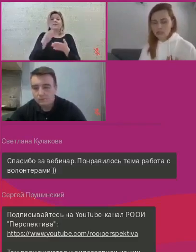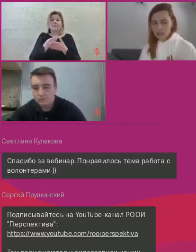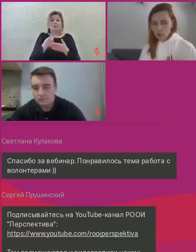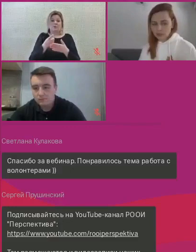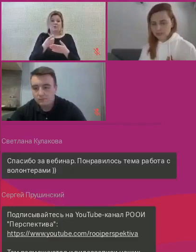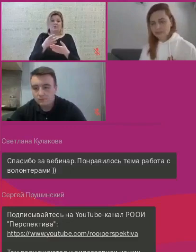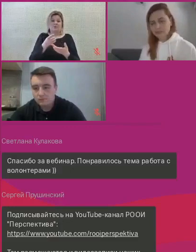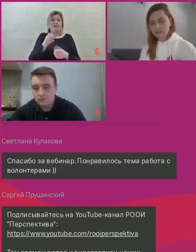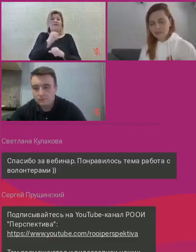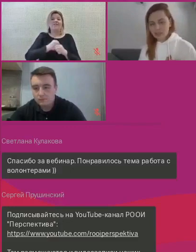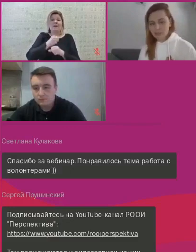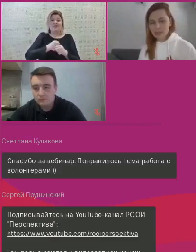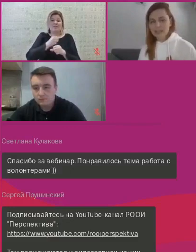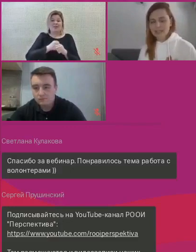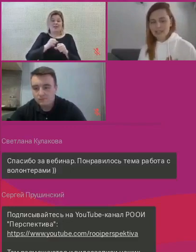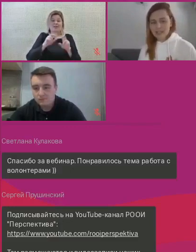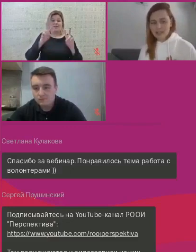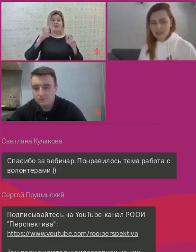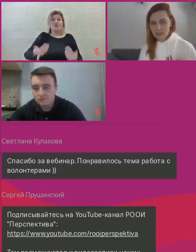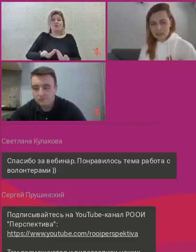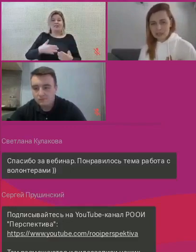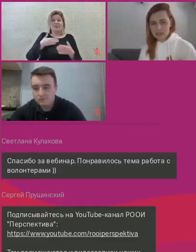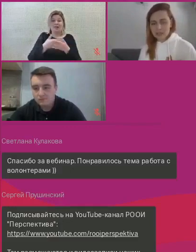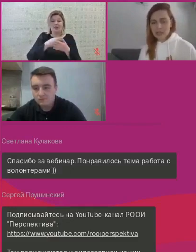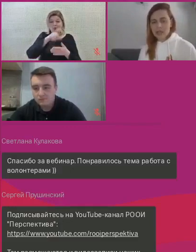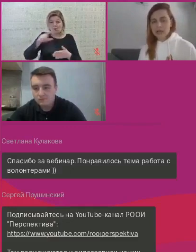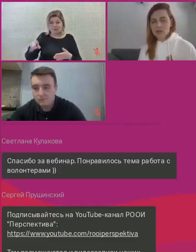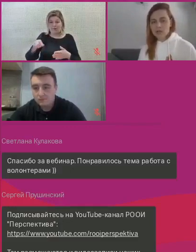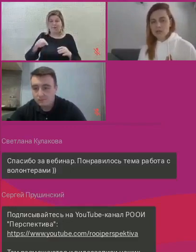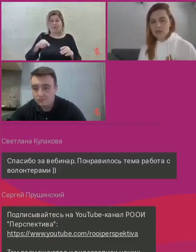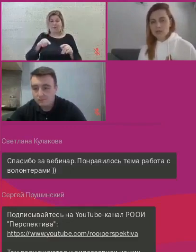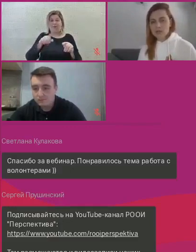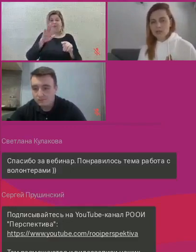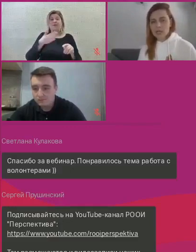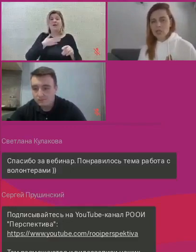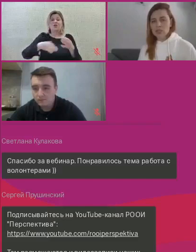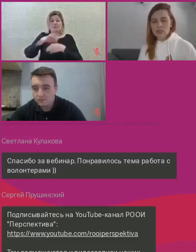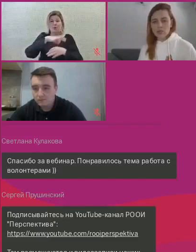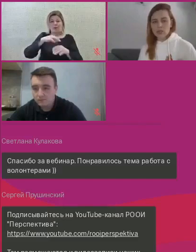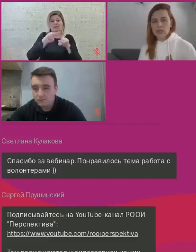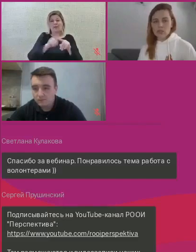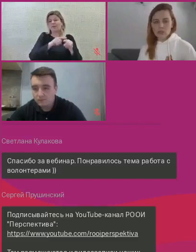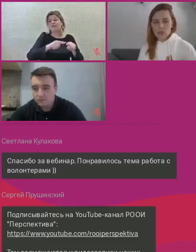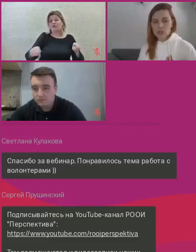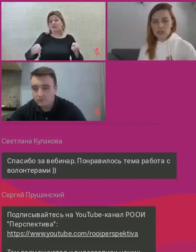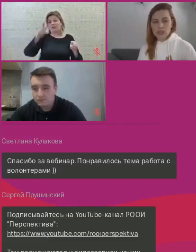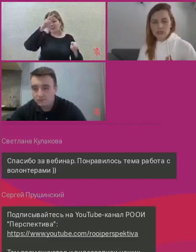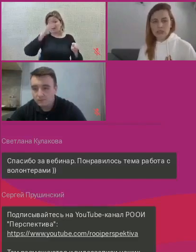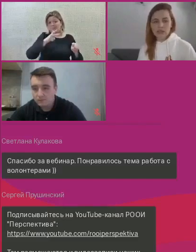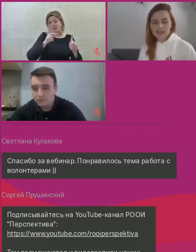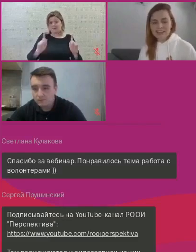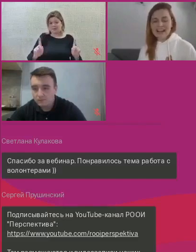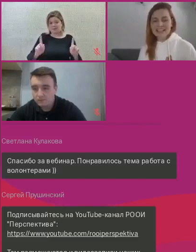как это, жизнь волонтера в проекте, это 3 месяца. Вот, дальше, то есть 3 месяца он может